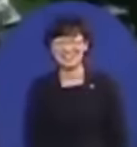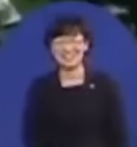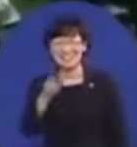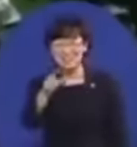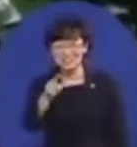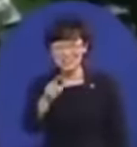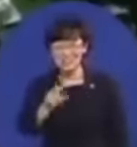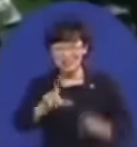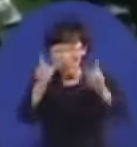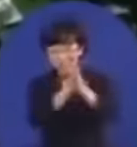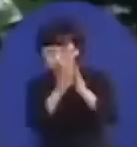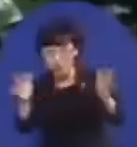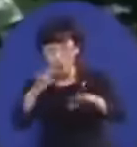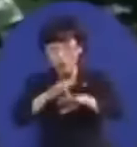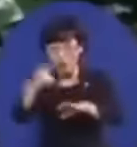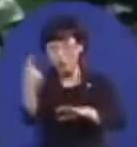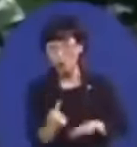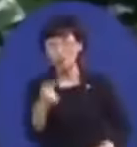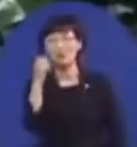그날부터 마귀가 얼씬도 안 해요.